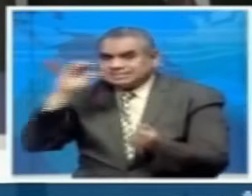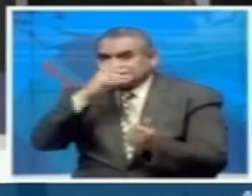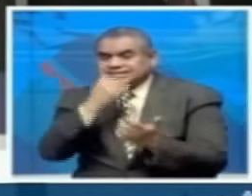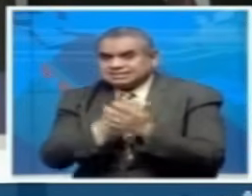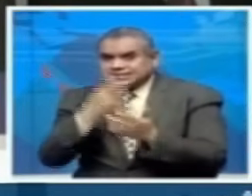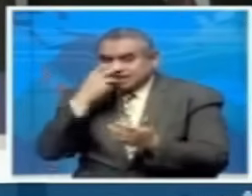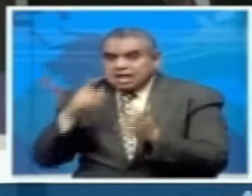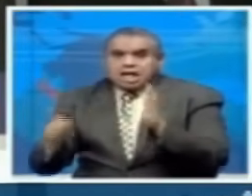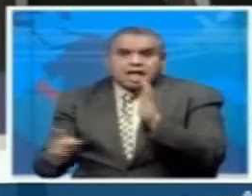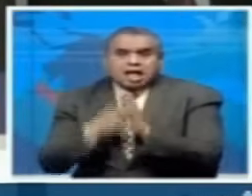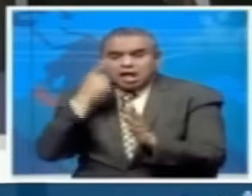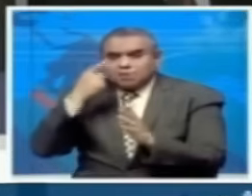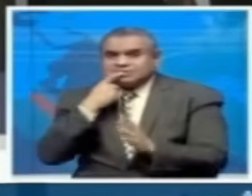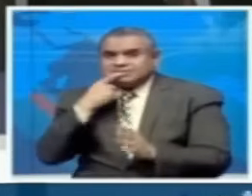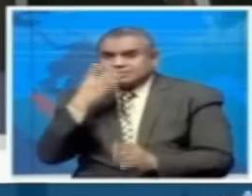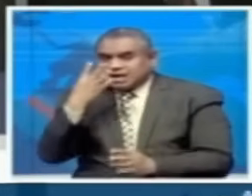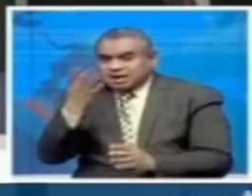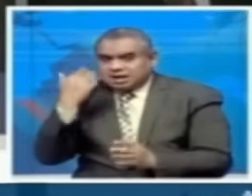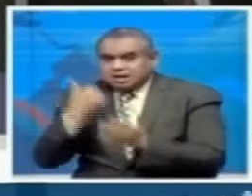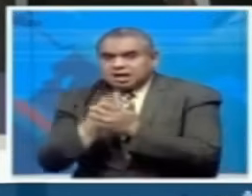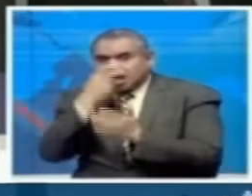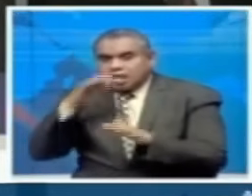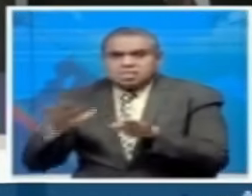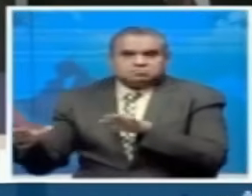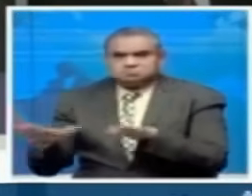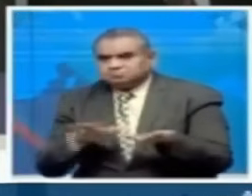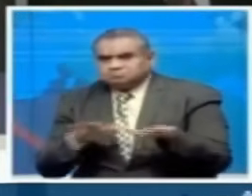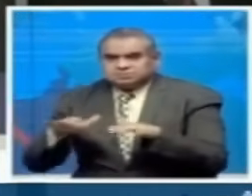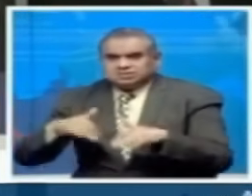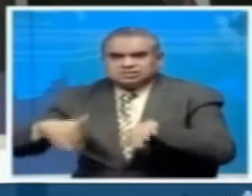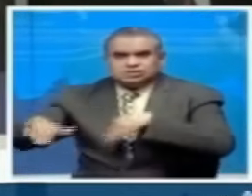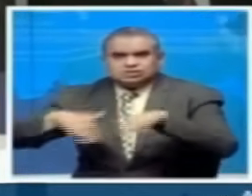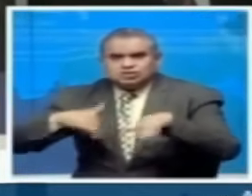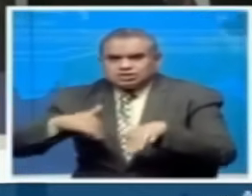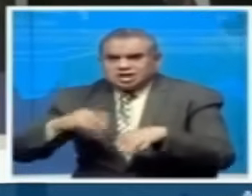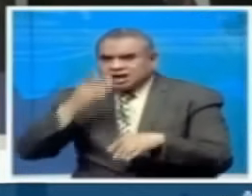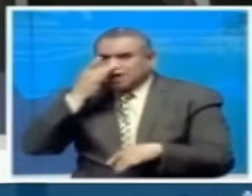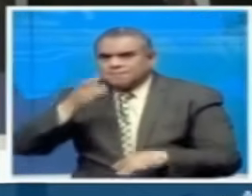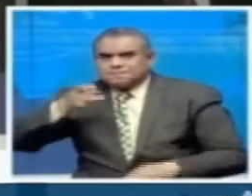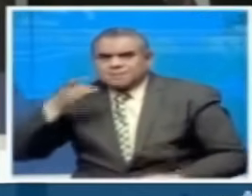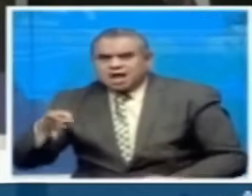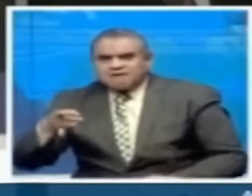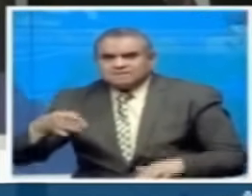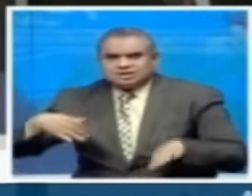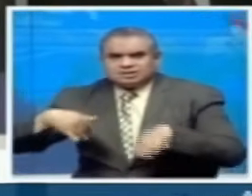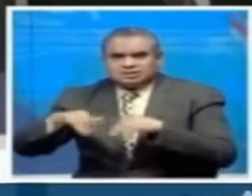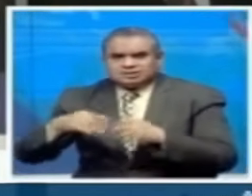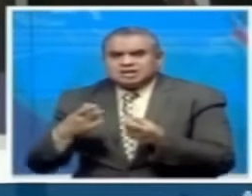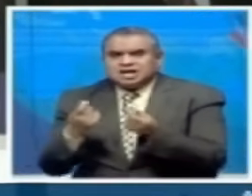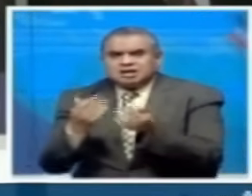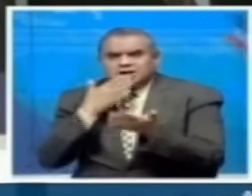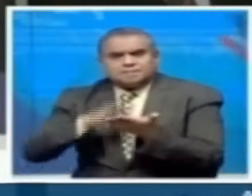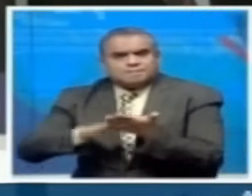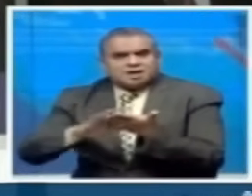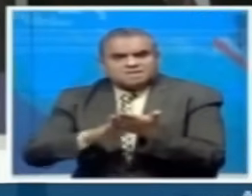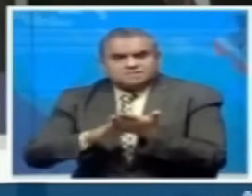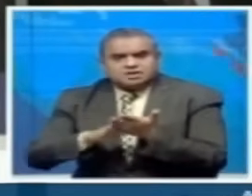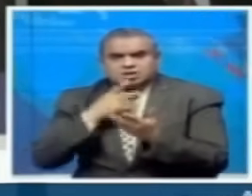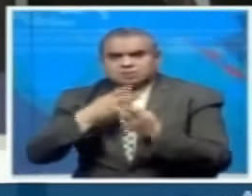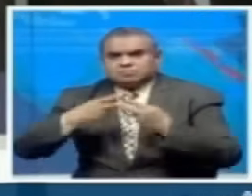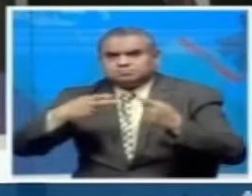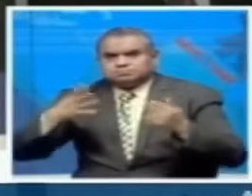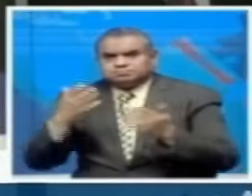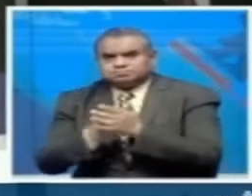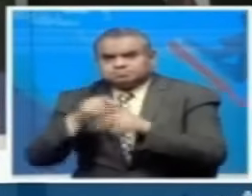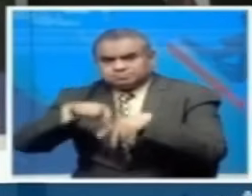الدورة الاولانية كانت مصر مهلهلة، مفيش طرق، مفيش بنية تحتية، مفيش اقتصاد، مفيش حاجة